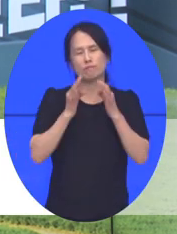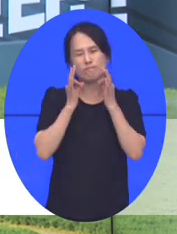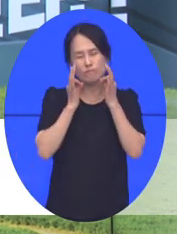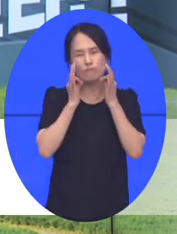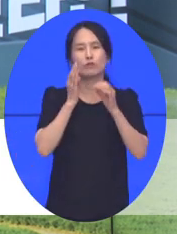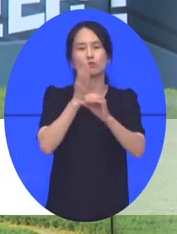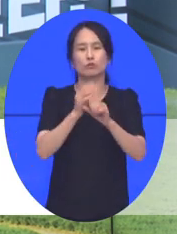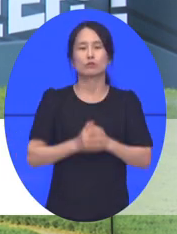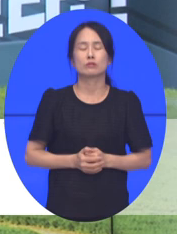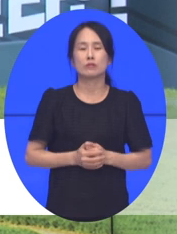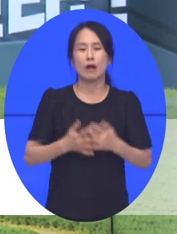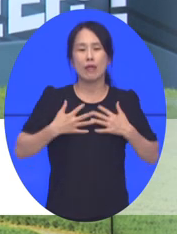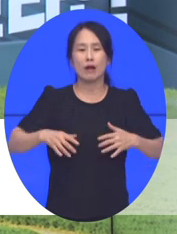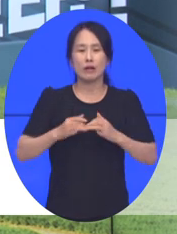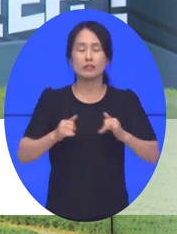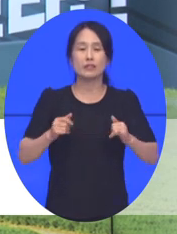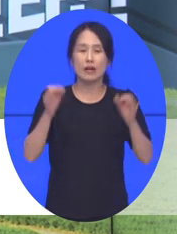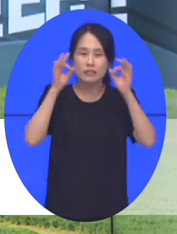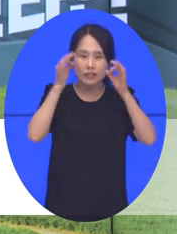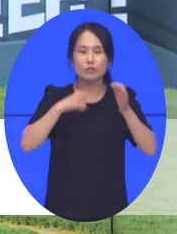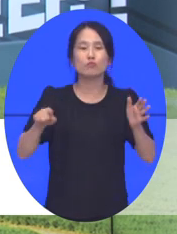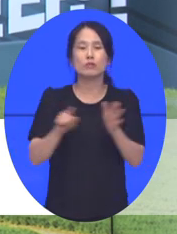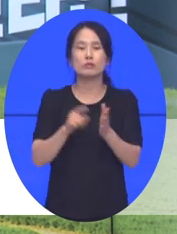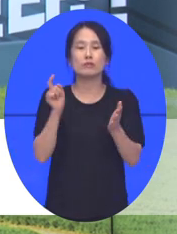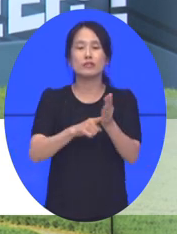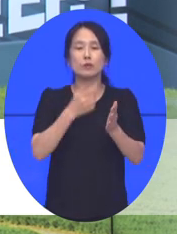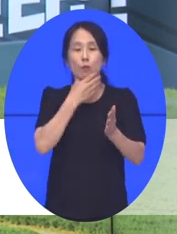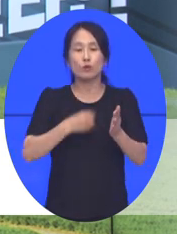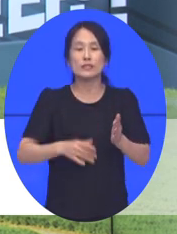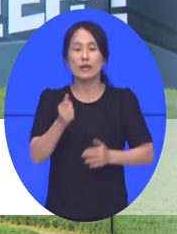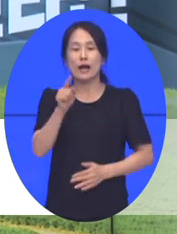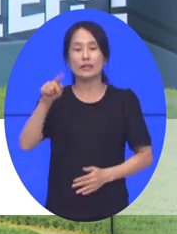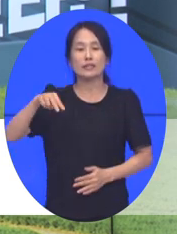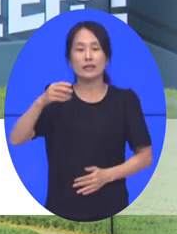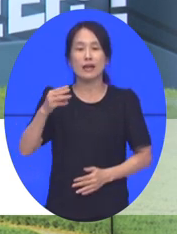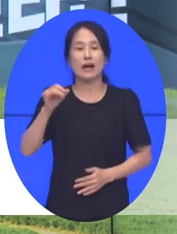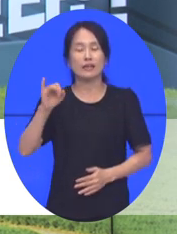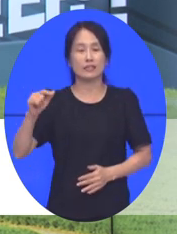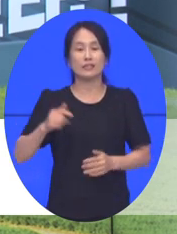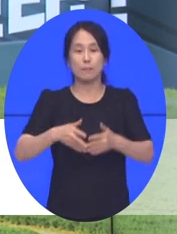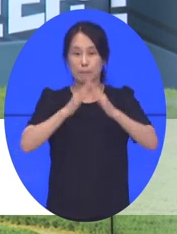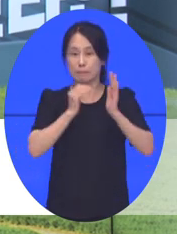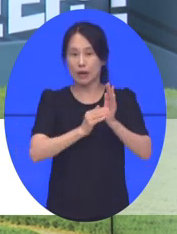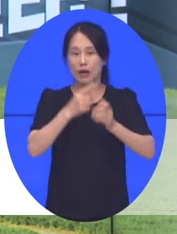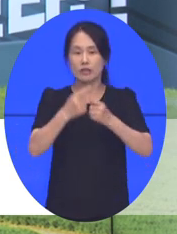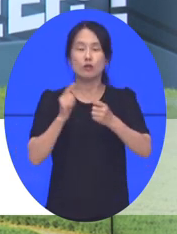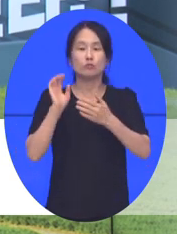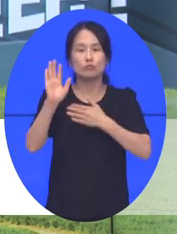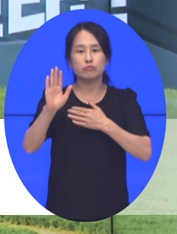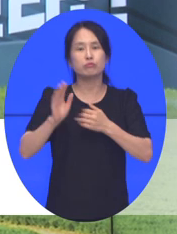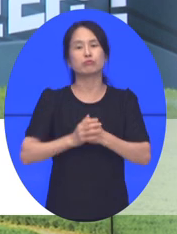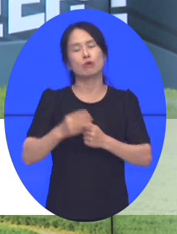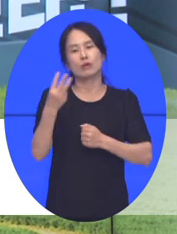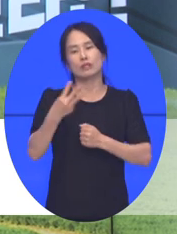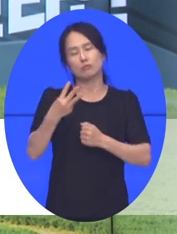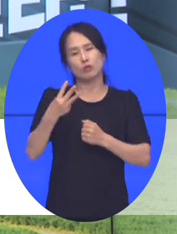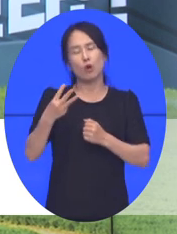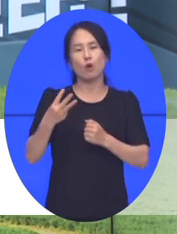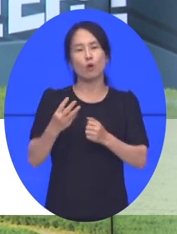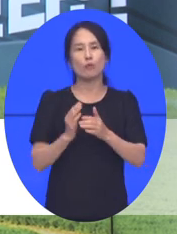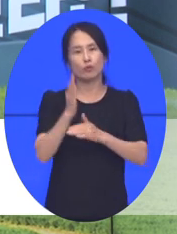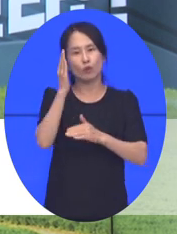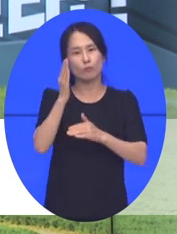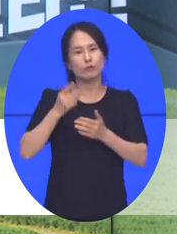사각지대를 줄여나가기 위해 긴급복지 한라인을 개설했습니다. 개설 후 1년이 지났는데 3천여 건이 넘는 위기 가구를